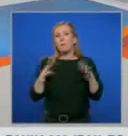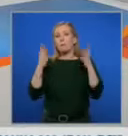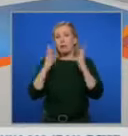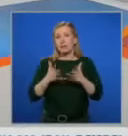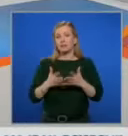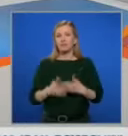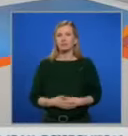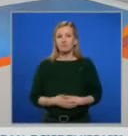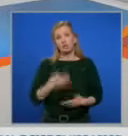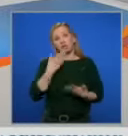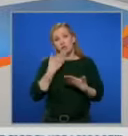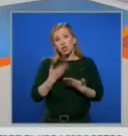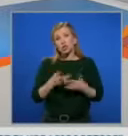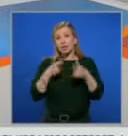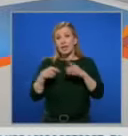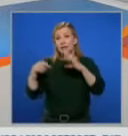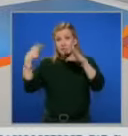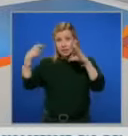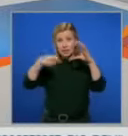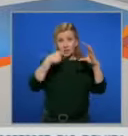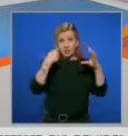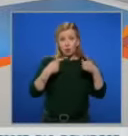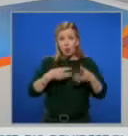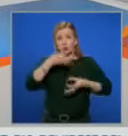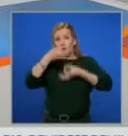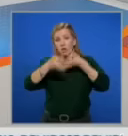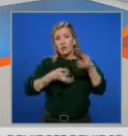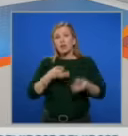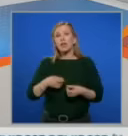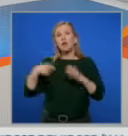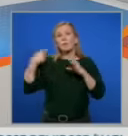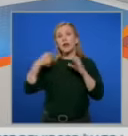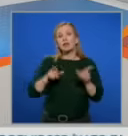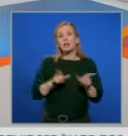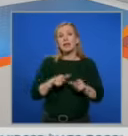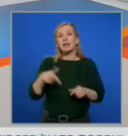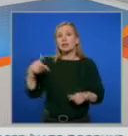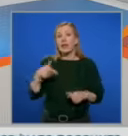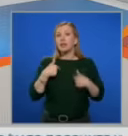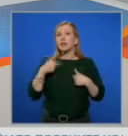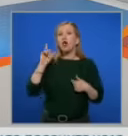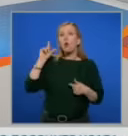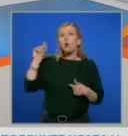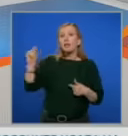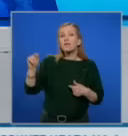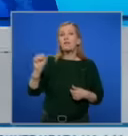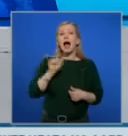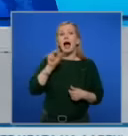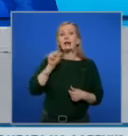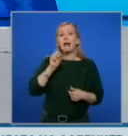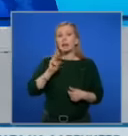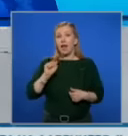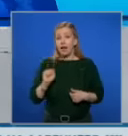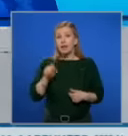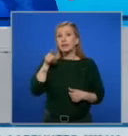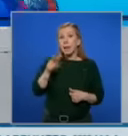Айше, благодаря ти за тази картина, която ни описваш ти и оператора Меглена Гайдарова. Ние отиваме към Адана. 20